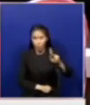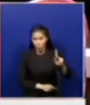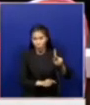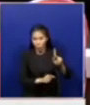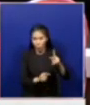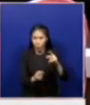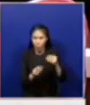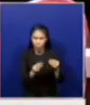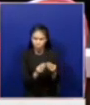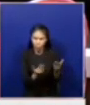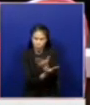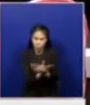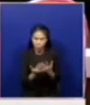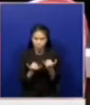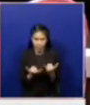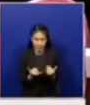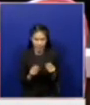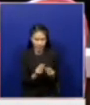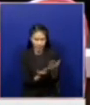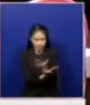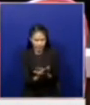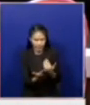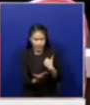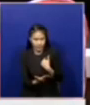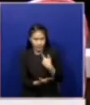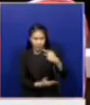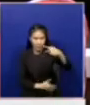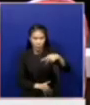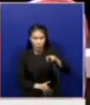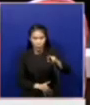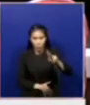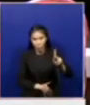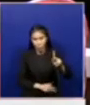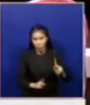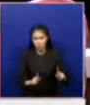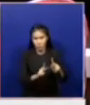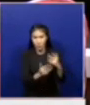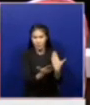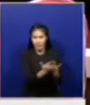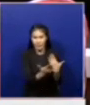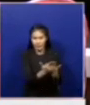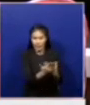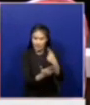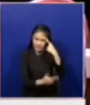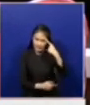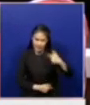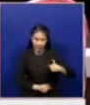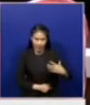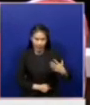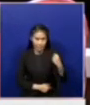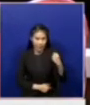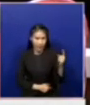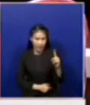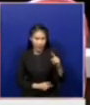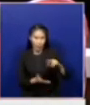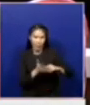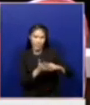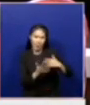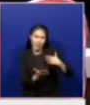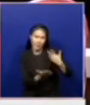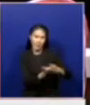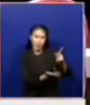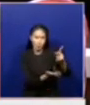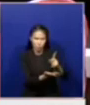จารณากันในวันนี้เป็นพระราชกำหนดให้อำนาจกระทรวงการคลังกู้เงินเพื่อแก้ไขปัญห